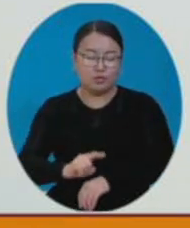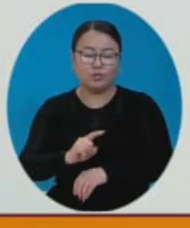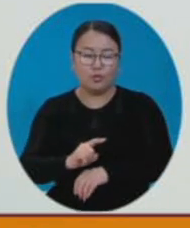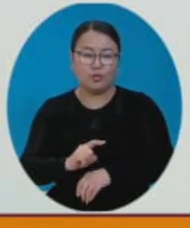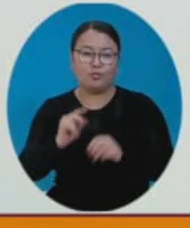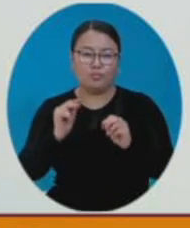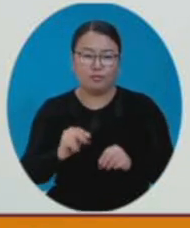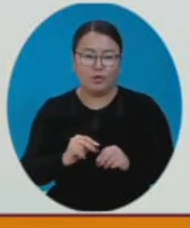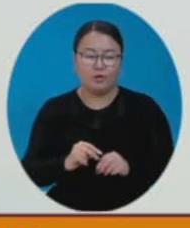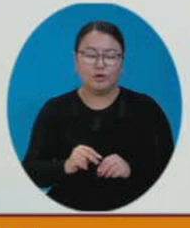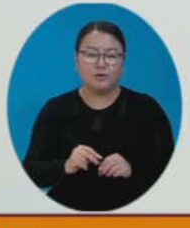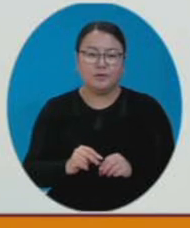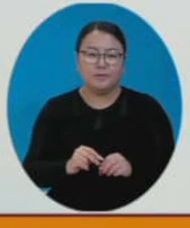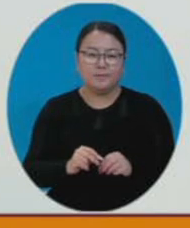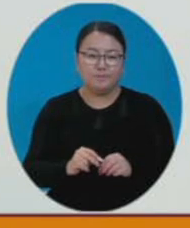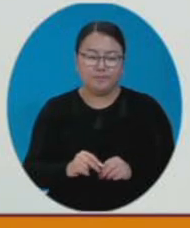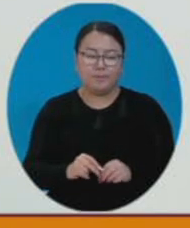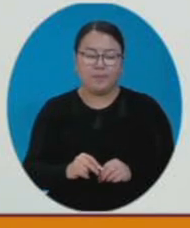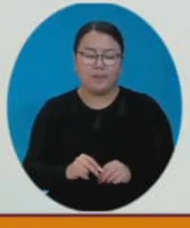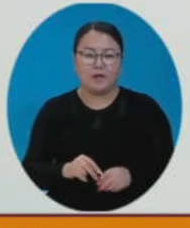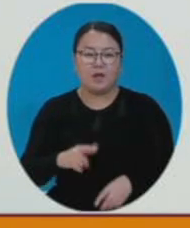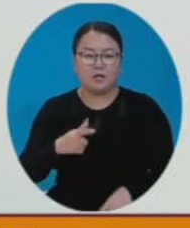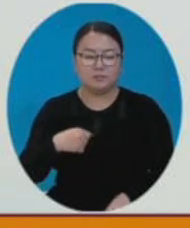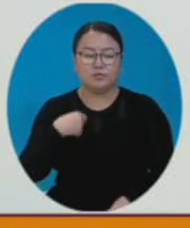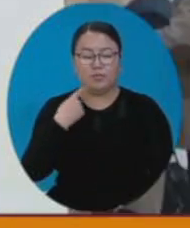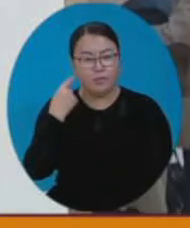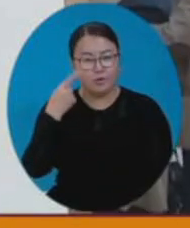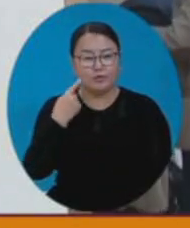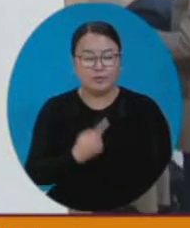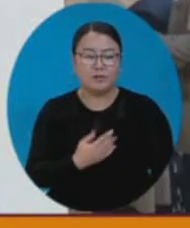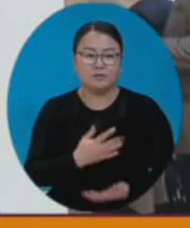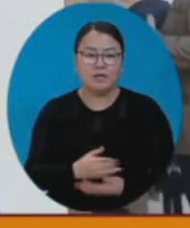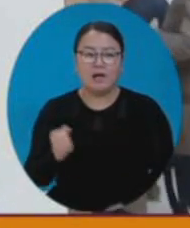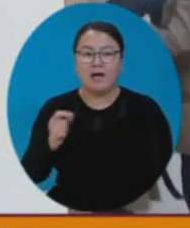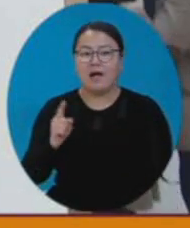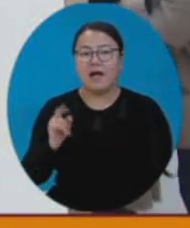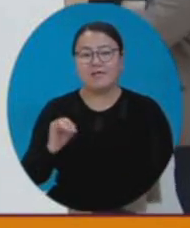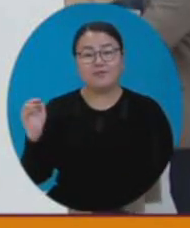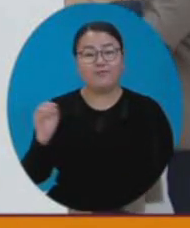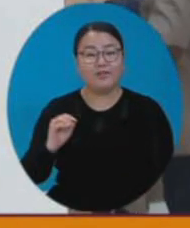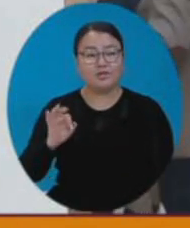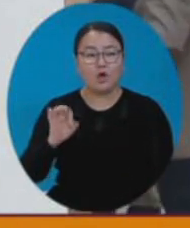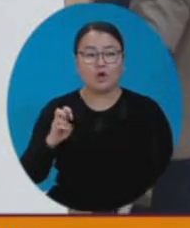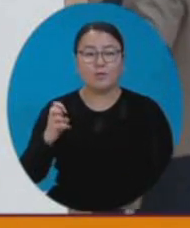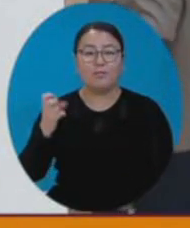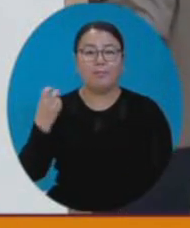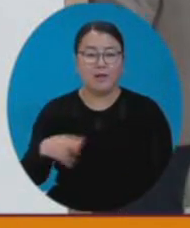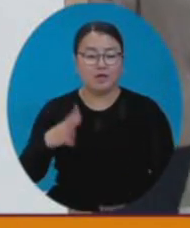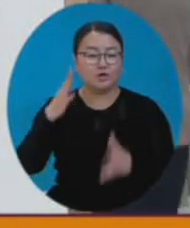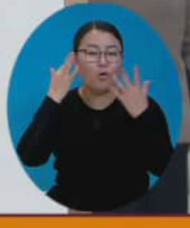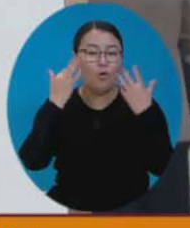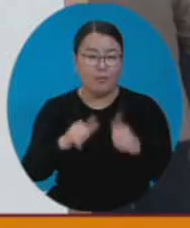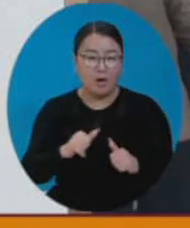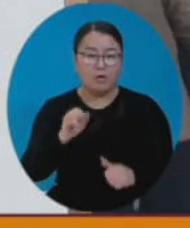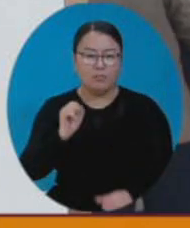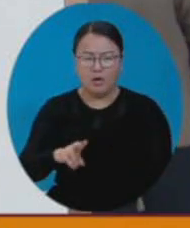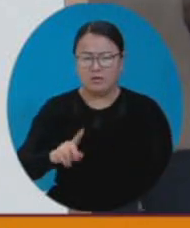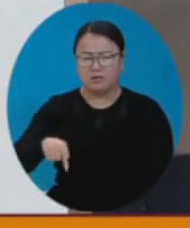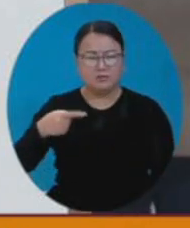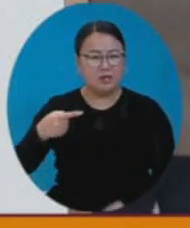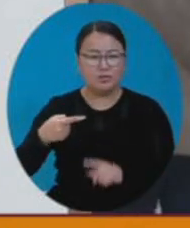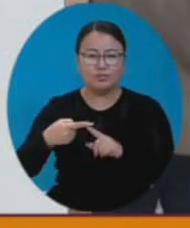ийм хөрөнгө оруулалт бас үлдэх болов уу гэсэн юм хүлээлттэй байгаа. Одоо Азийн физикийн олимпиадыг зохион байгуулна гэдэг бол нэгдүгээрт бол